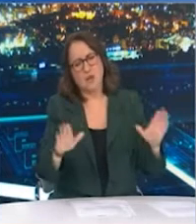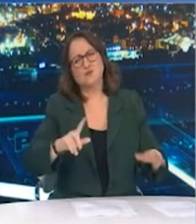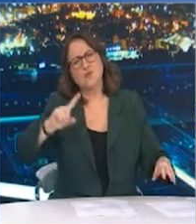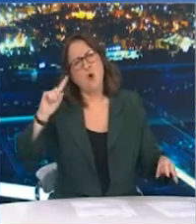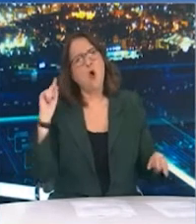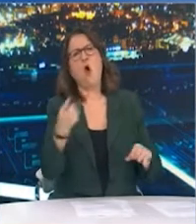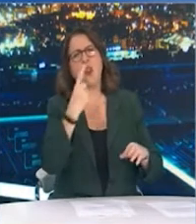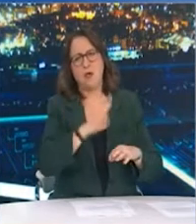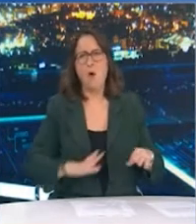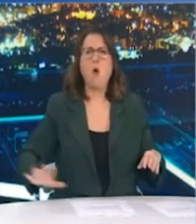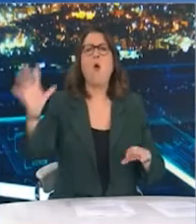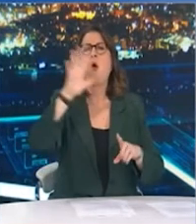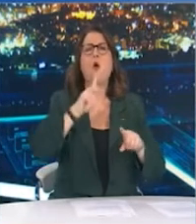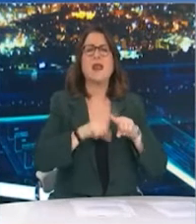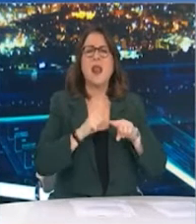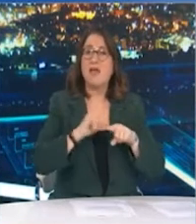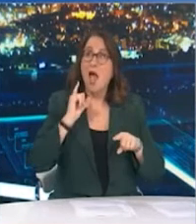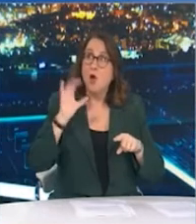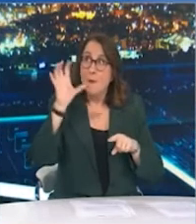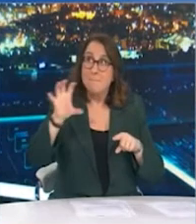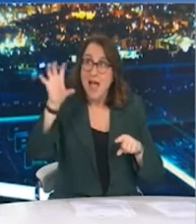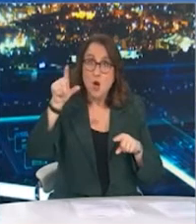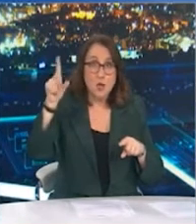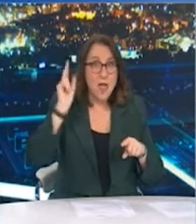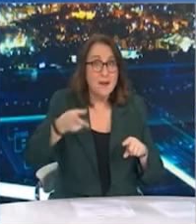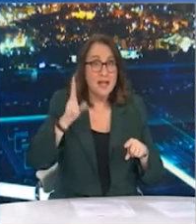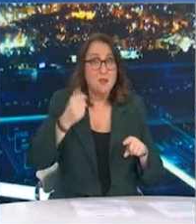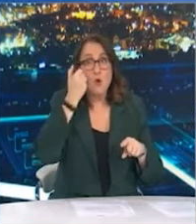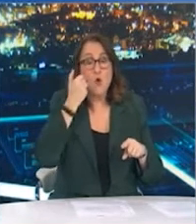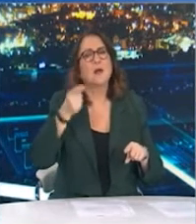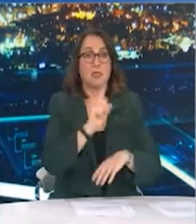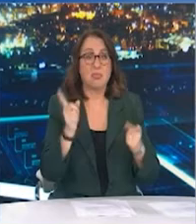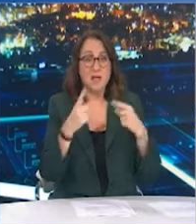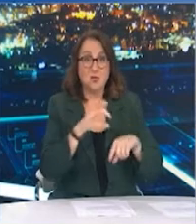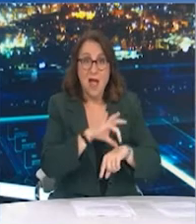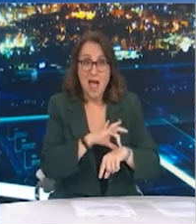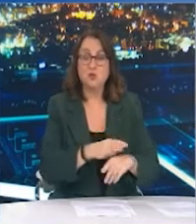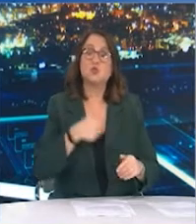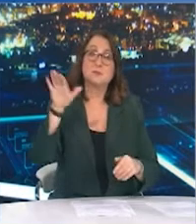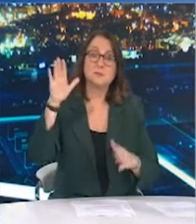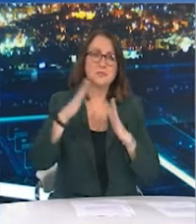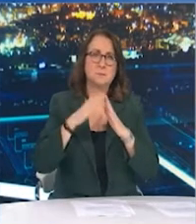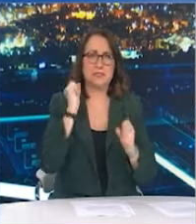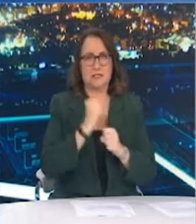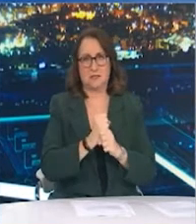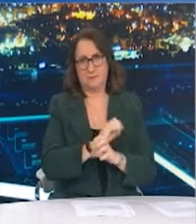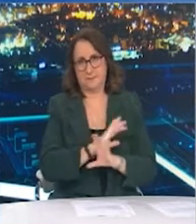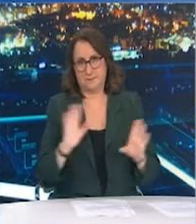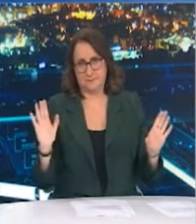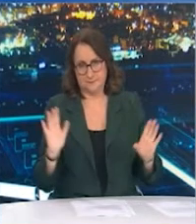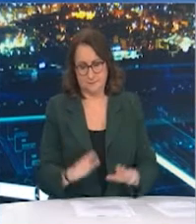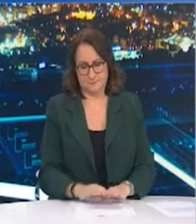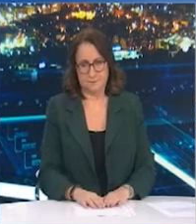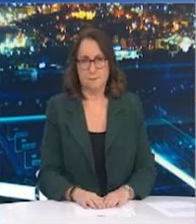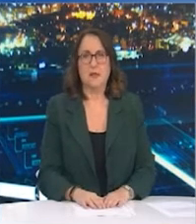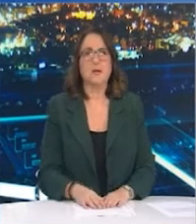οριζόντια σε όλη τη χώρα και στις κόκκινες περιοχές όπου εφαρμόζεται αυστηρή καραντίνα. Στόχος μας είναι όχι μόνο να παραμείνουν ανοιχτά